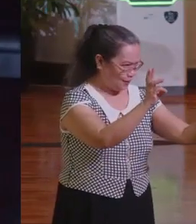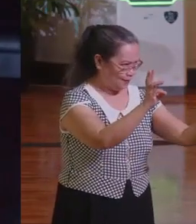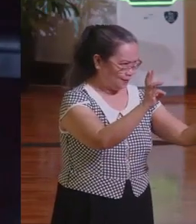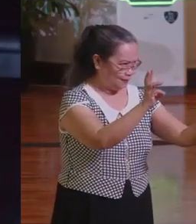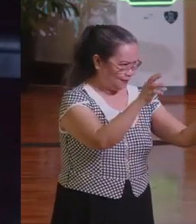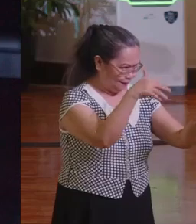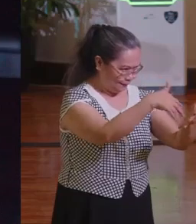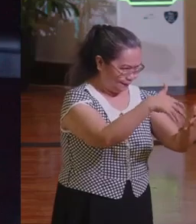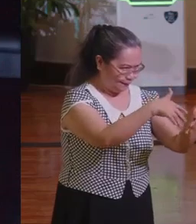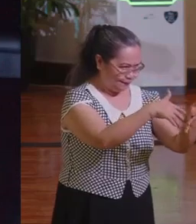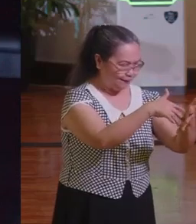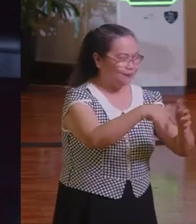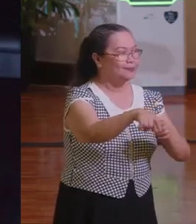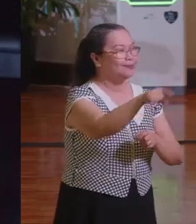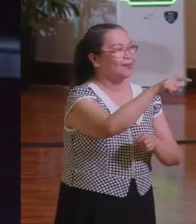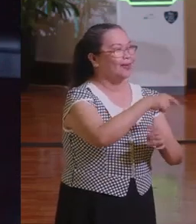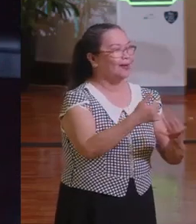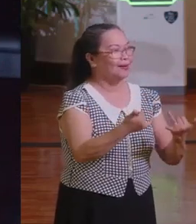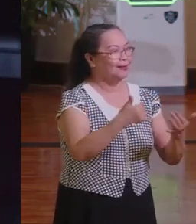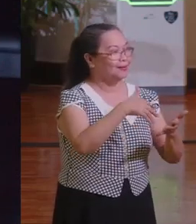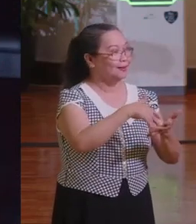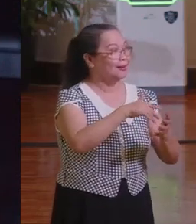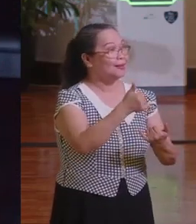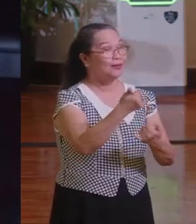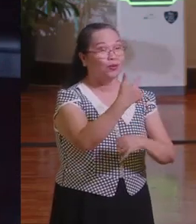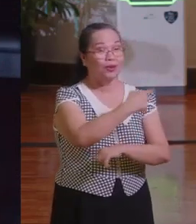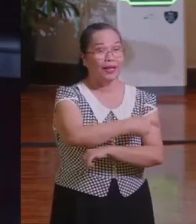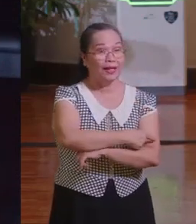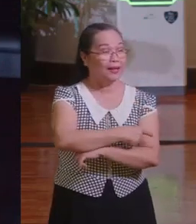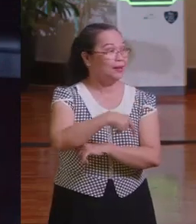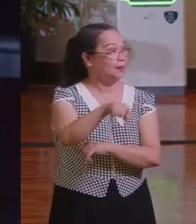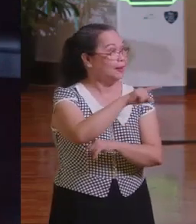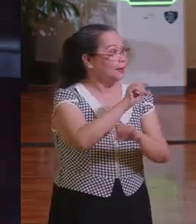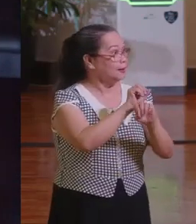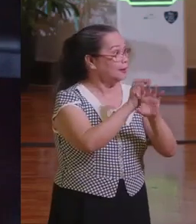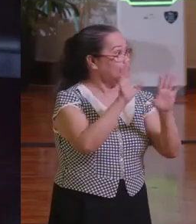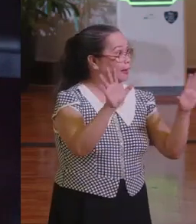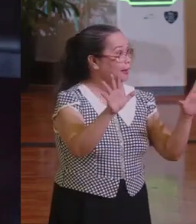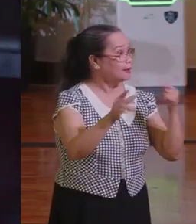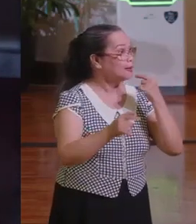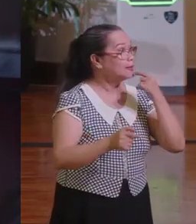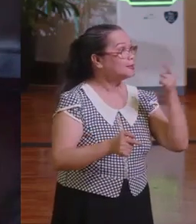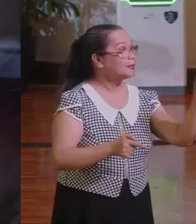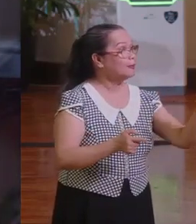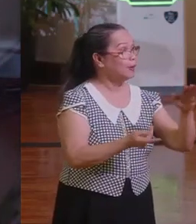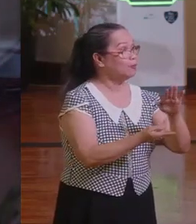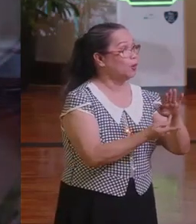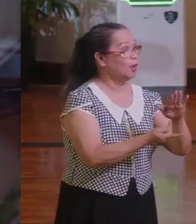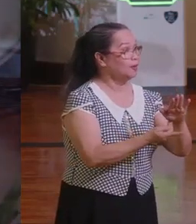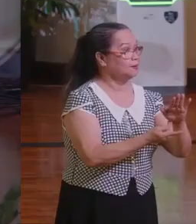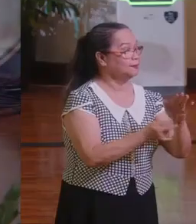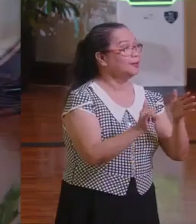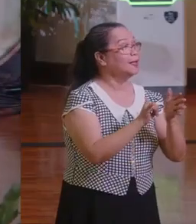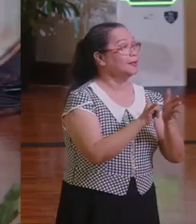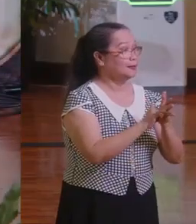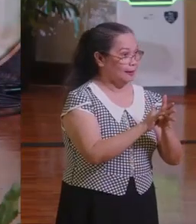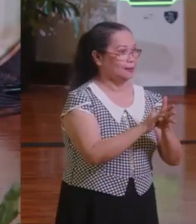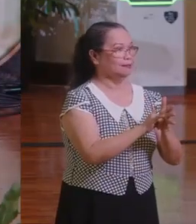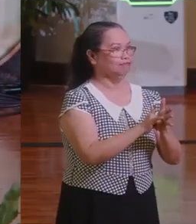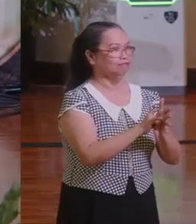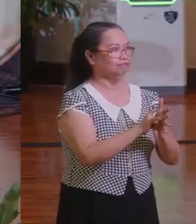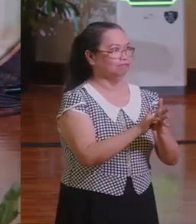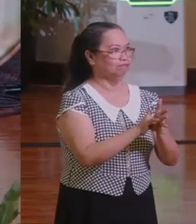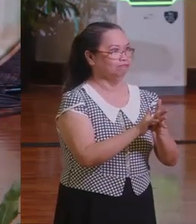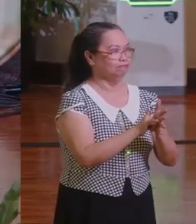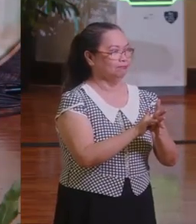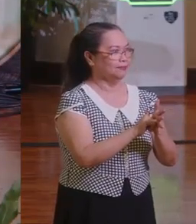Sa ating pong pag-aaralan na passage ngayong araw na ito, malinaw na isinaad ni Pablo na